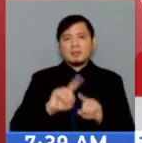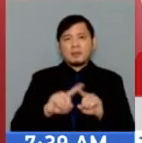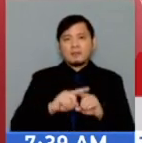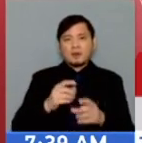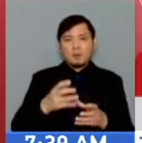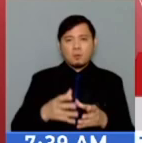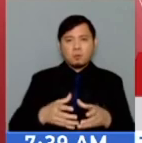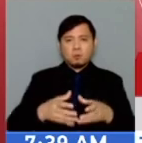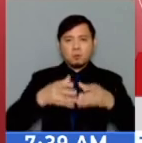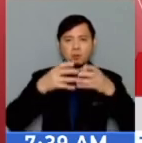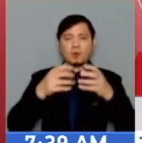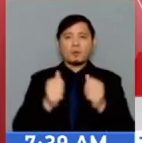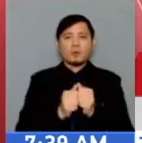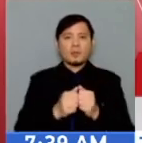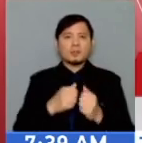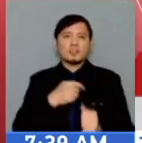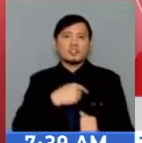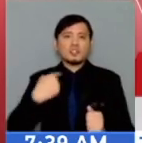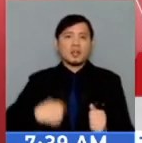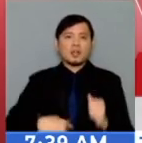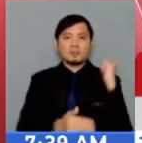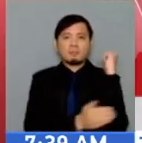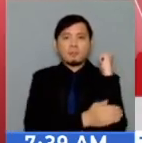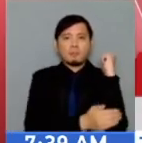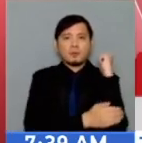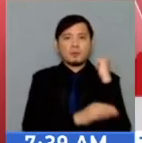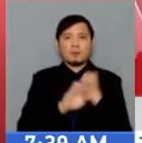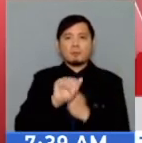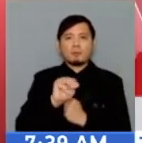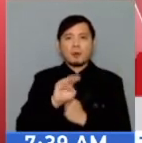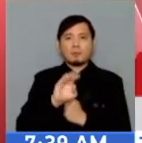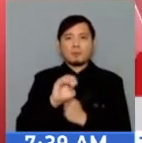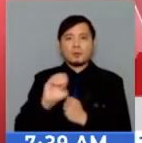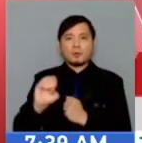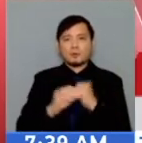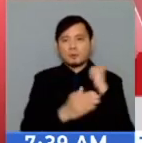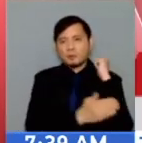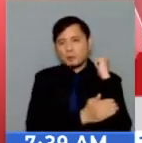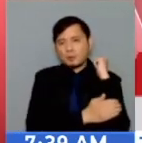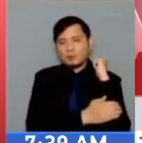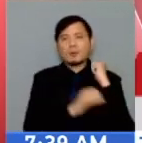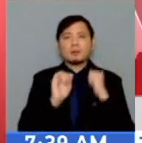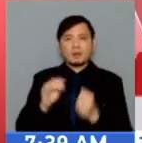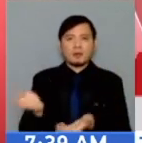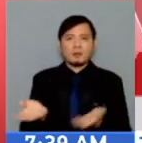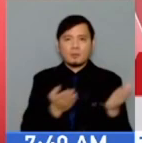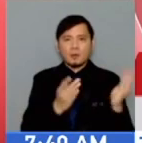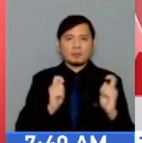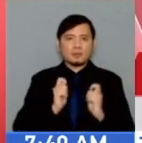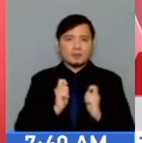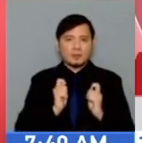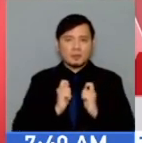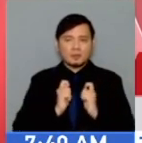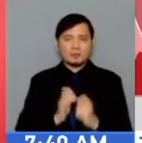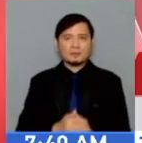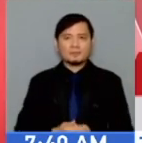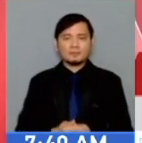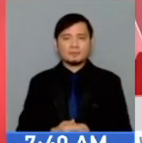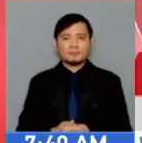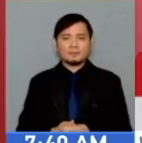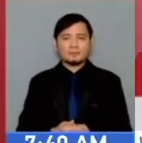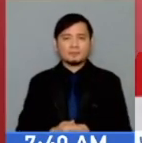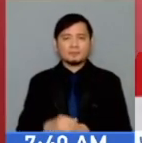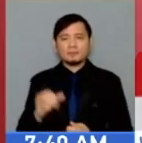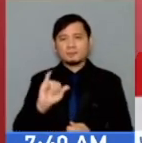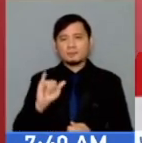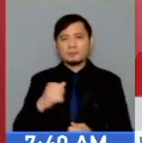ulit pinadala. So pinick up namin, dinala namin sa Tagaytay. And I sent through Pempe,